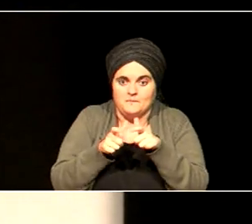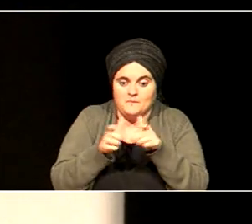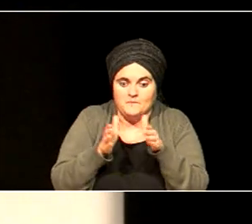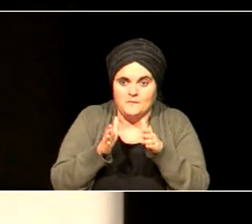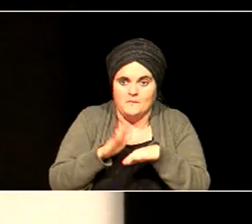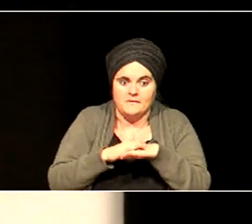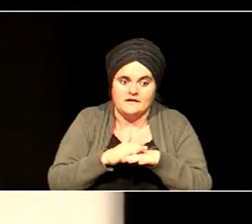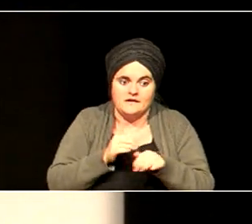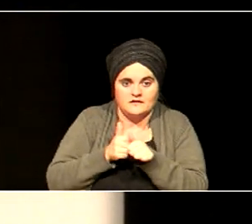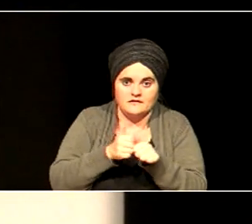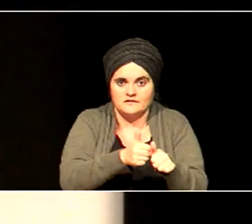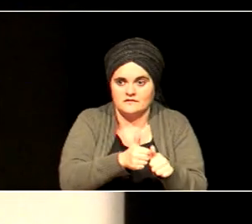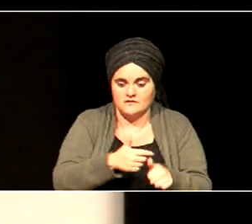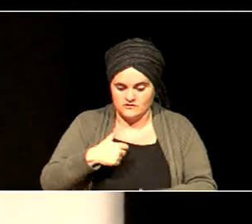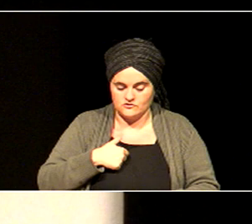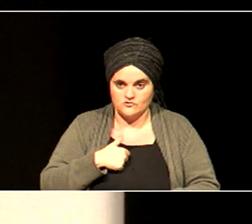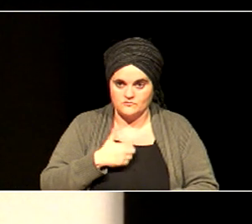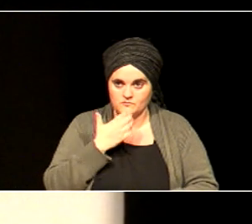mini-ekipoan sartuta gaude ba, ni aholkulari gisa,